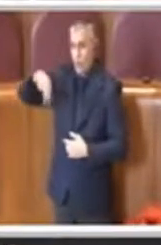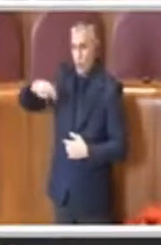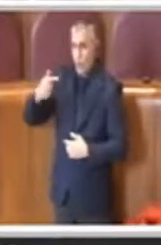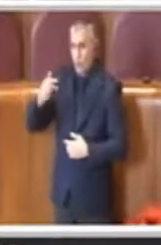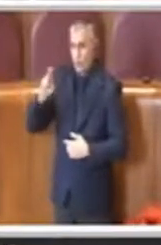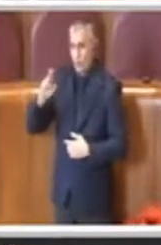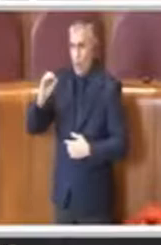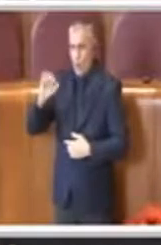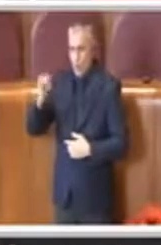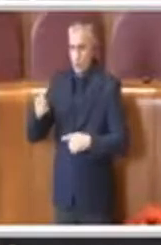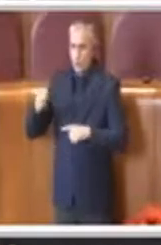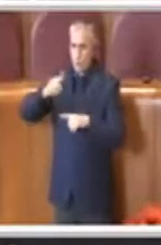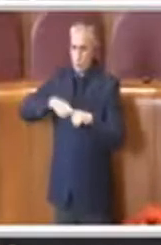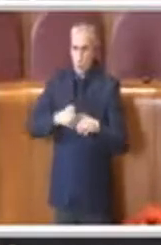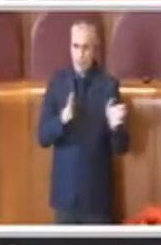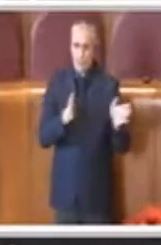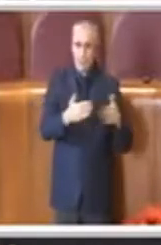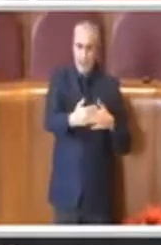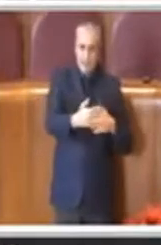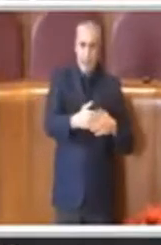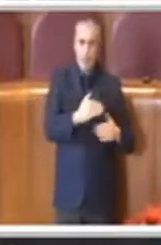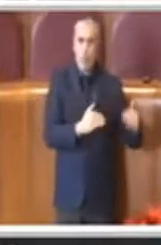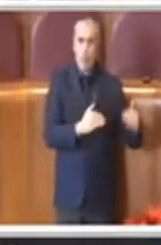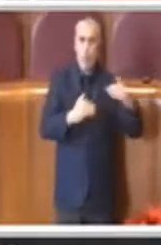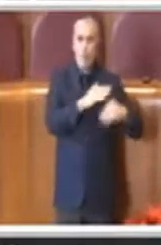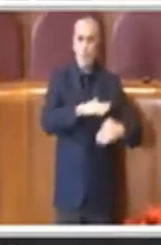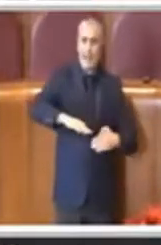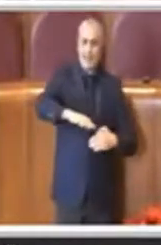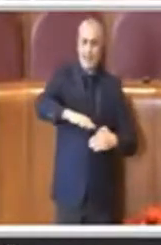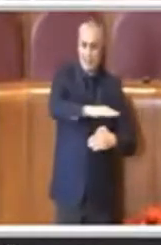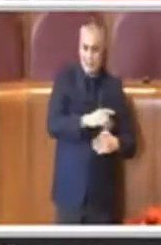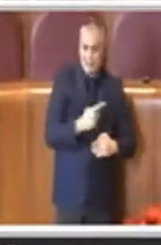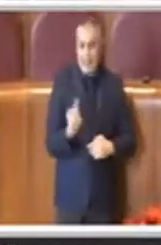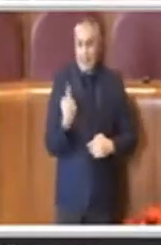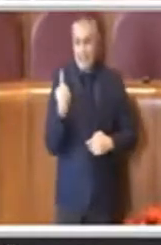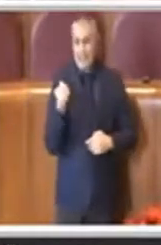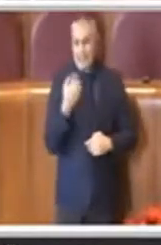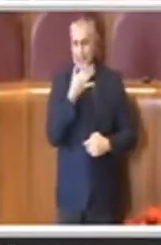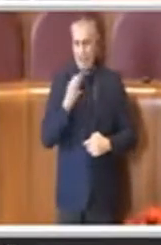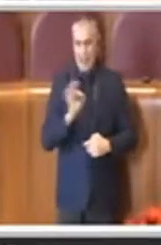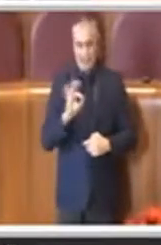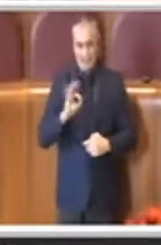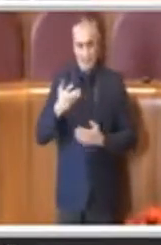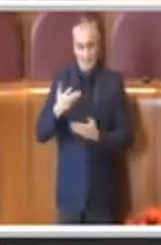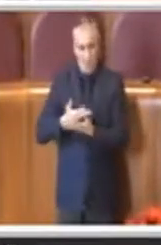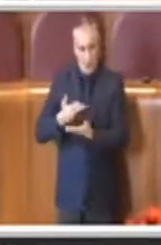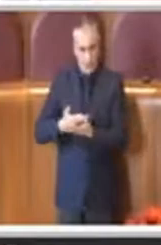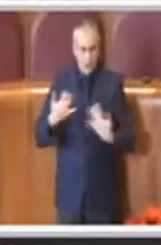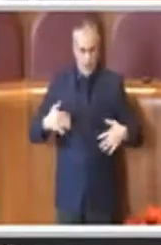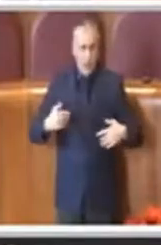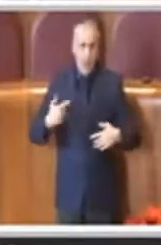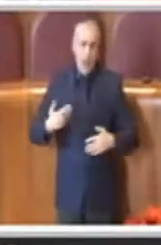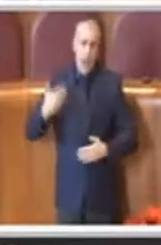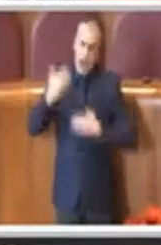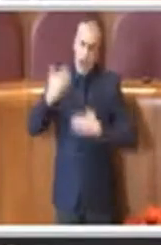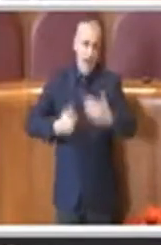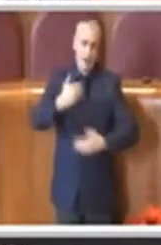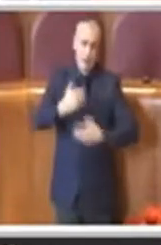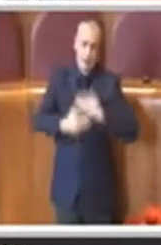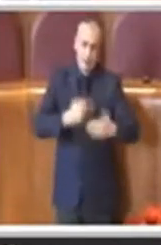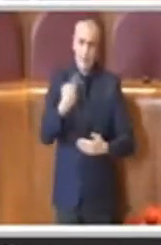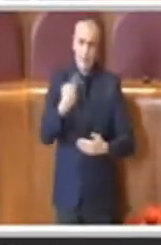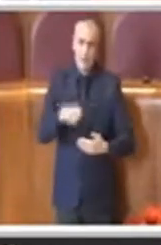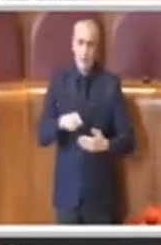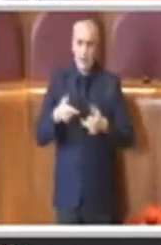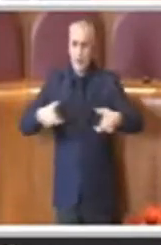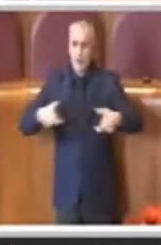Dipartimento Urbanistica, che con la bellissima notizia di ieri, lo voglio ripetere, stanno comunque andando avanti per procedere alla riassegnazione